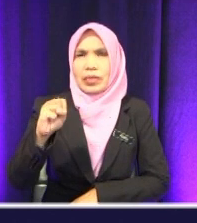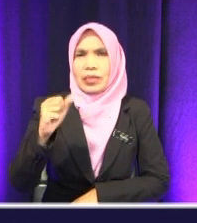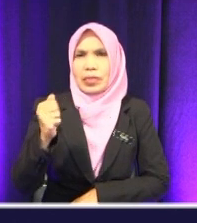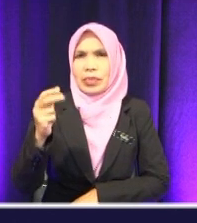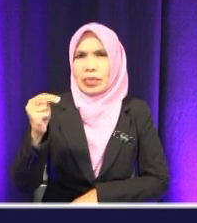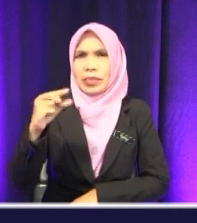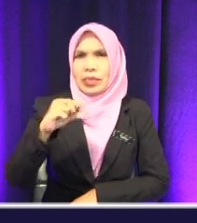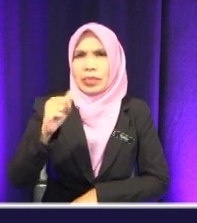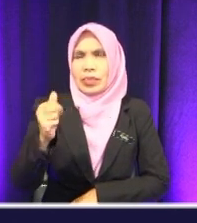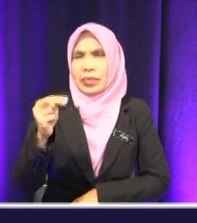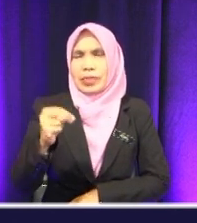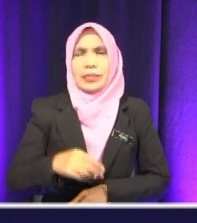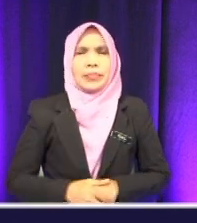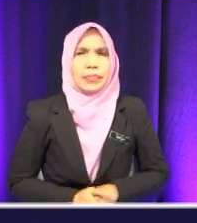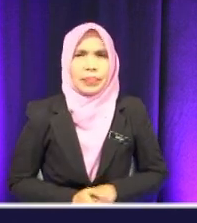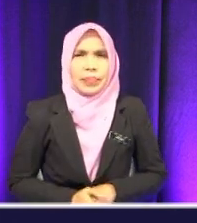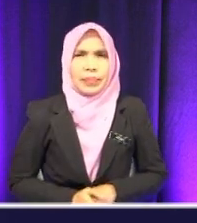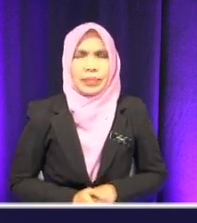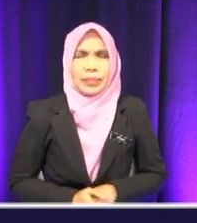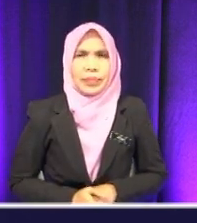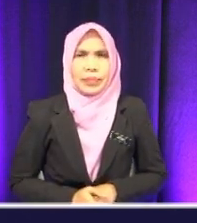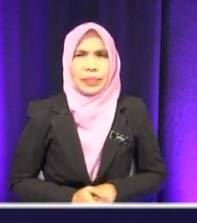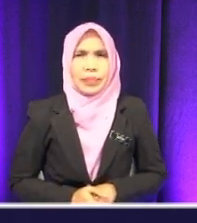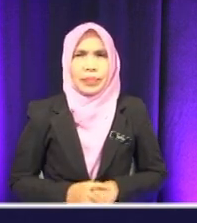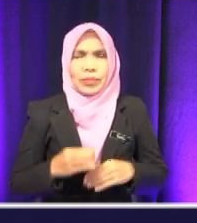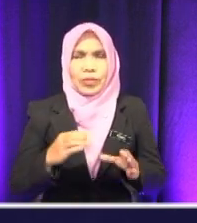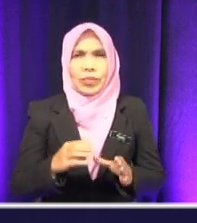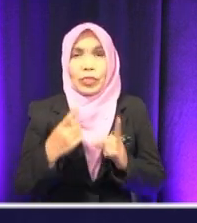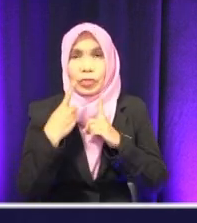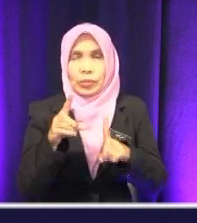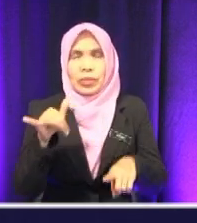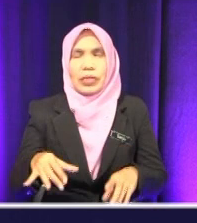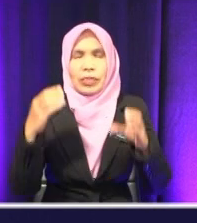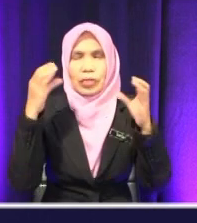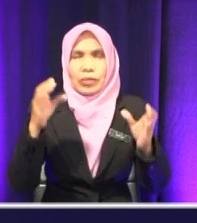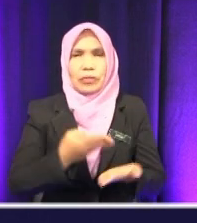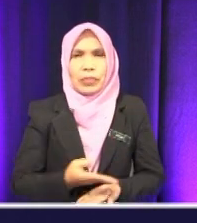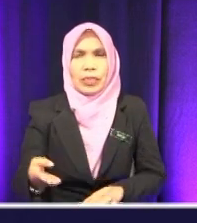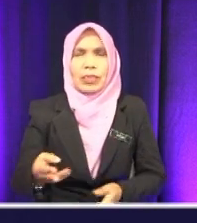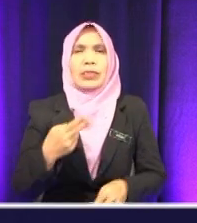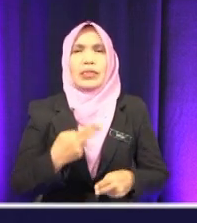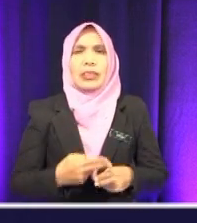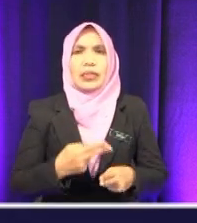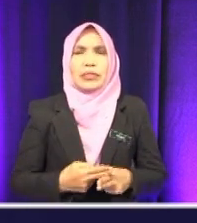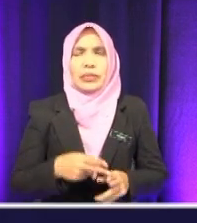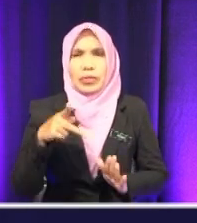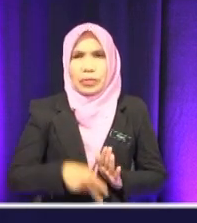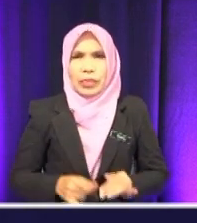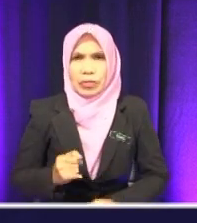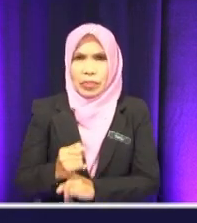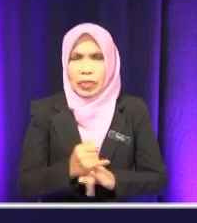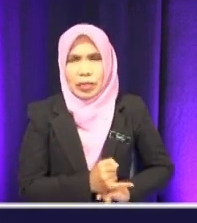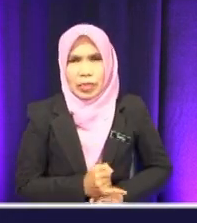sebagai jawaban contohnya jawaban yang cegu bagi ini itu namun penjaga Bermuda dengan huruf e jangan tiba-tiba